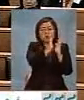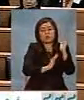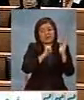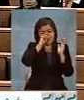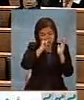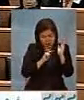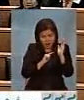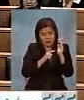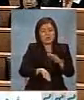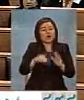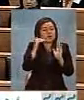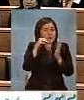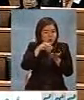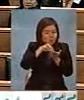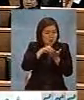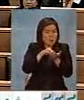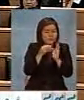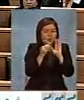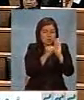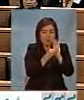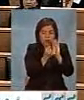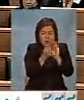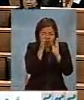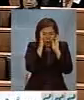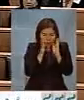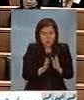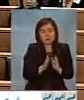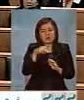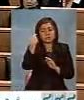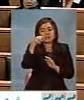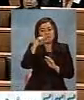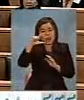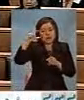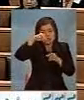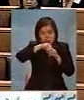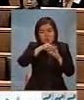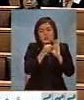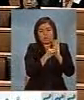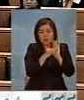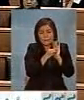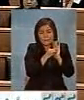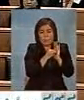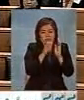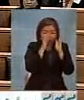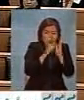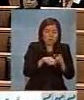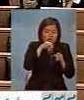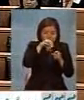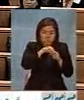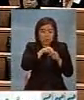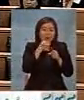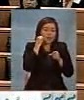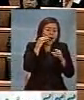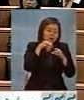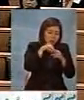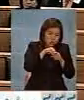ศกรุงเทพมหานครมีประชากร10ล้านกว่าคนทั้งประชากรที่อยู่ในนี้